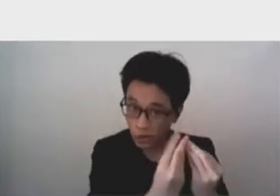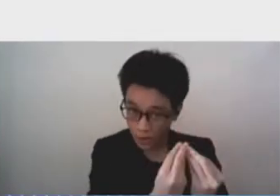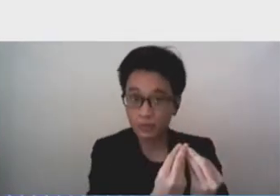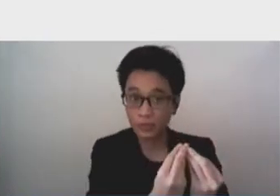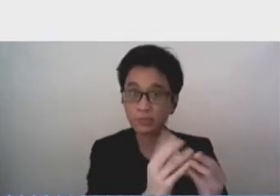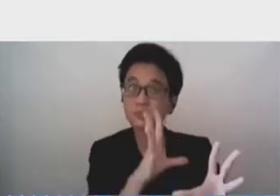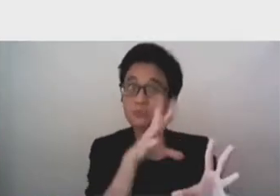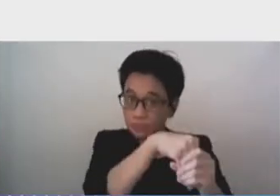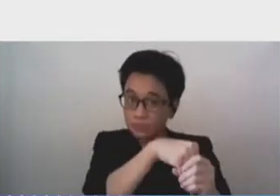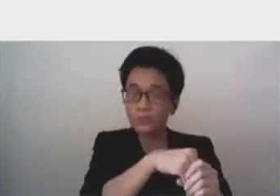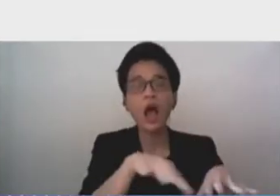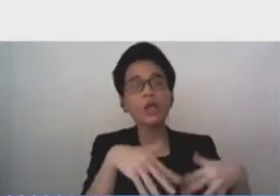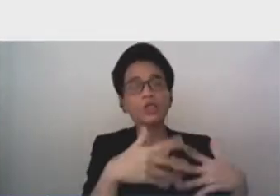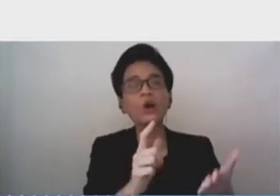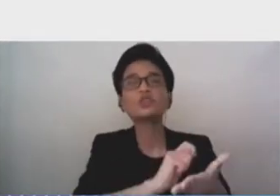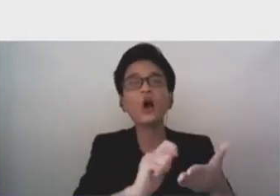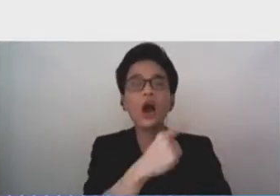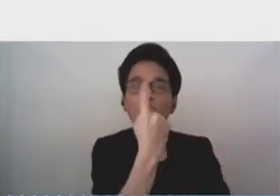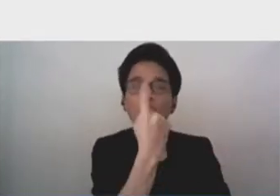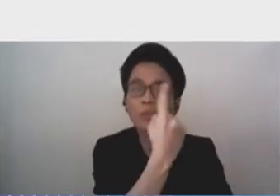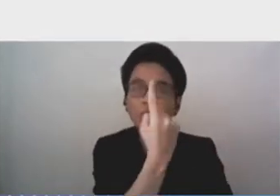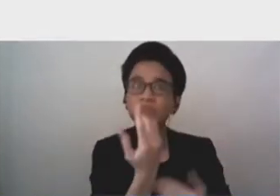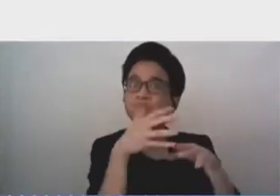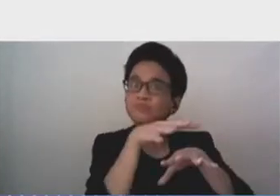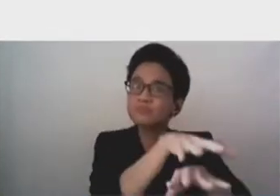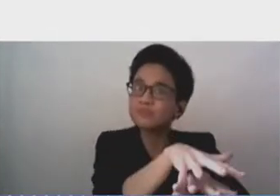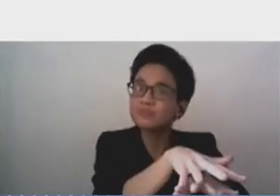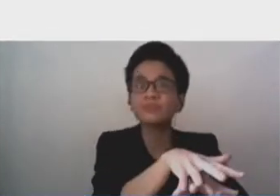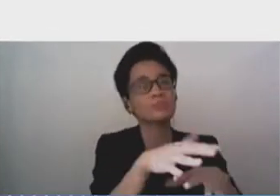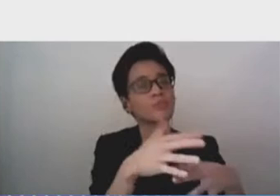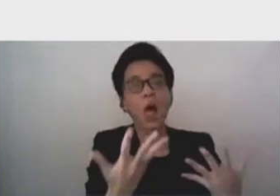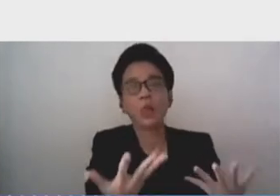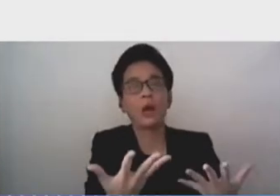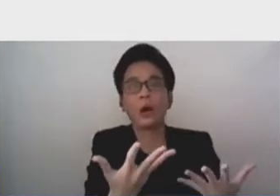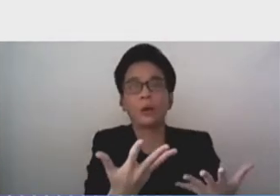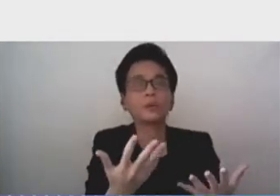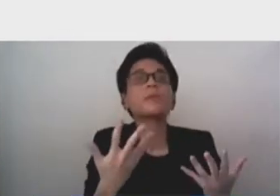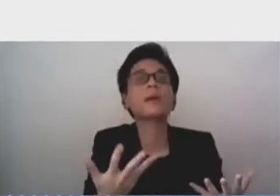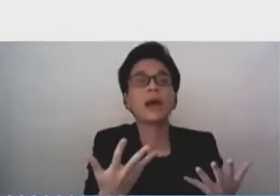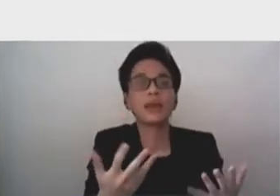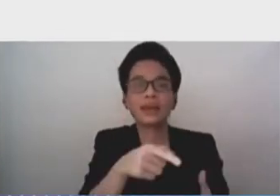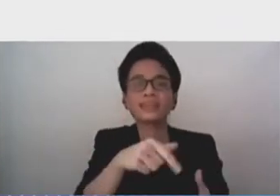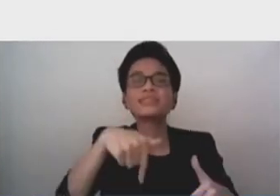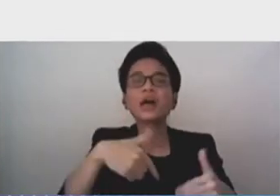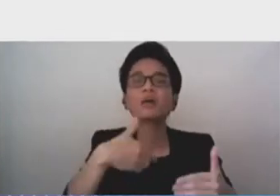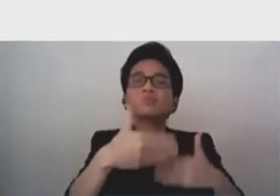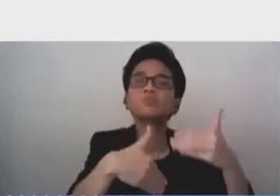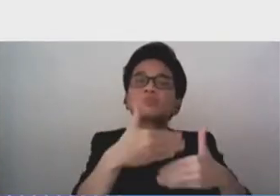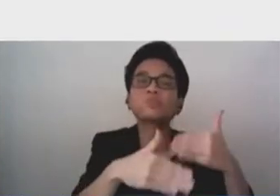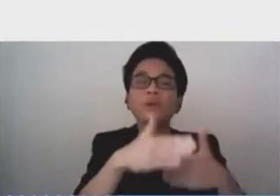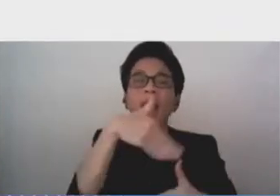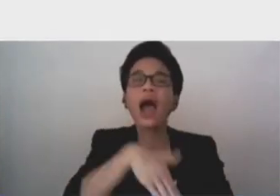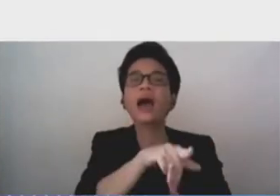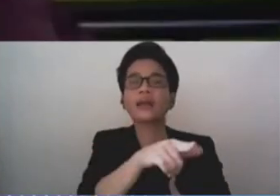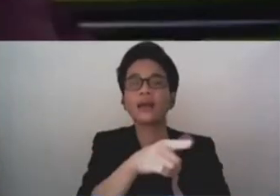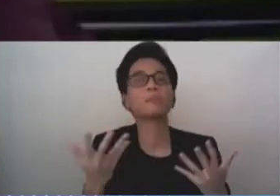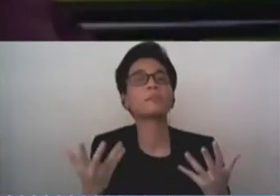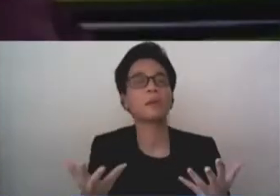yang memang non inklusif, atau apa yang kemudian terjadi dengan anak ibu Bu?